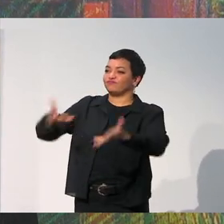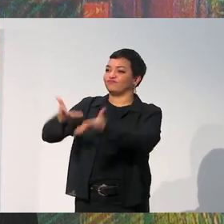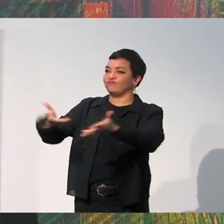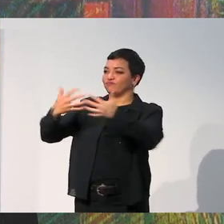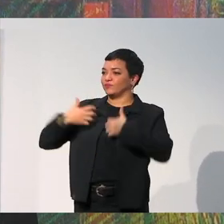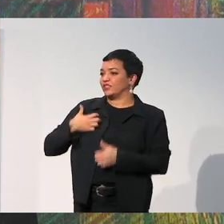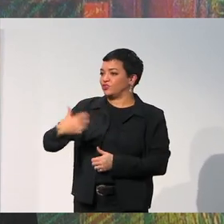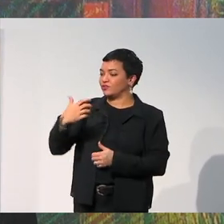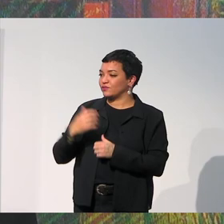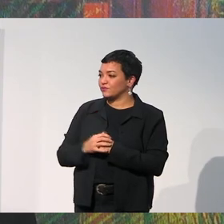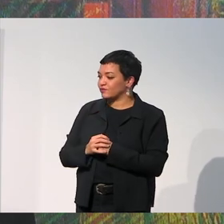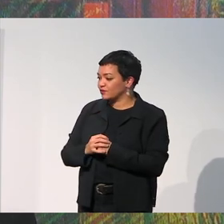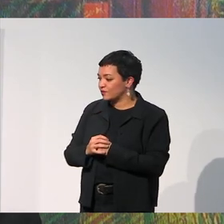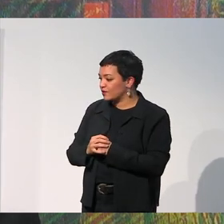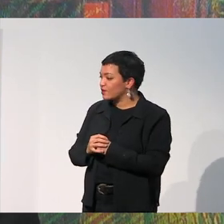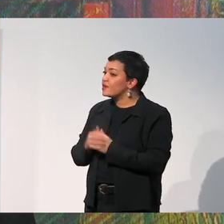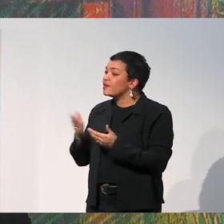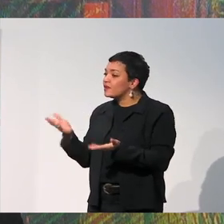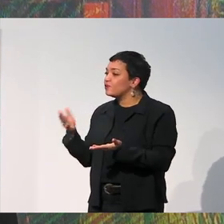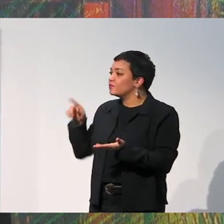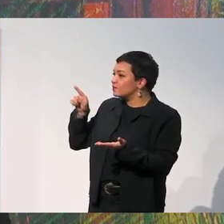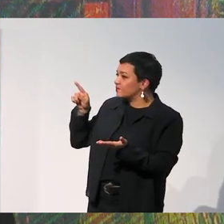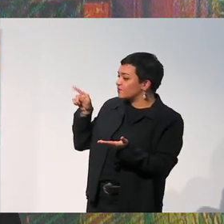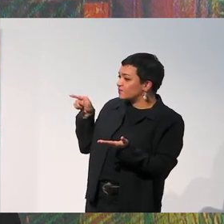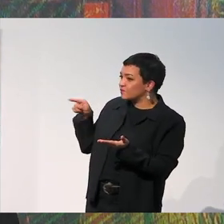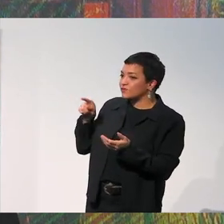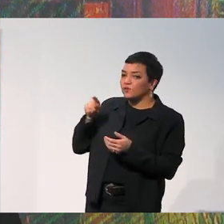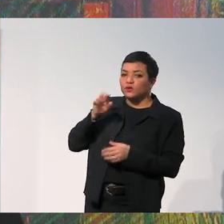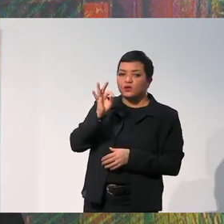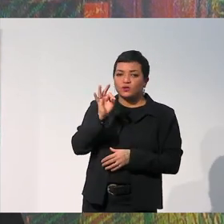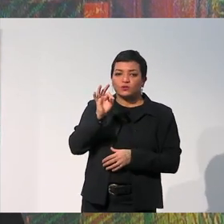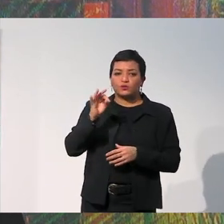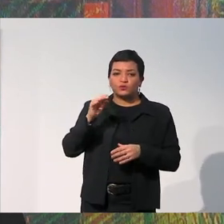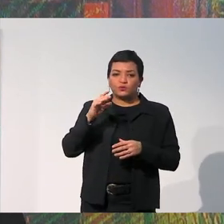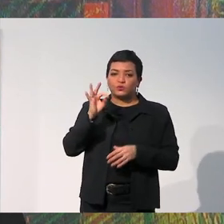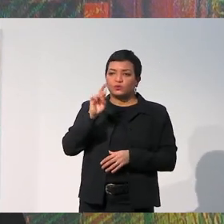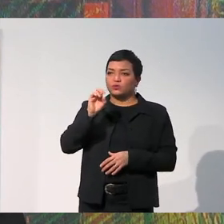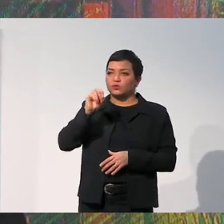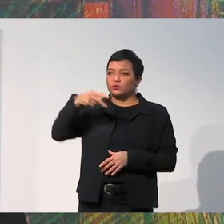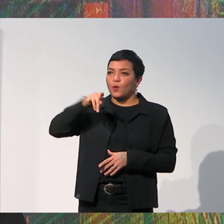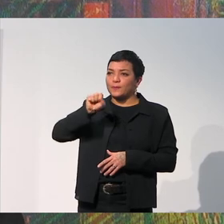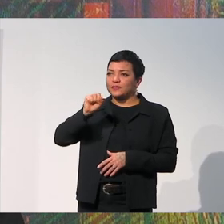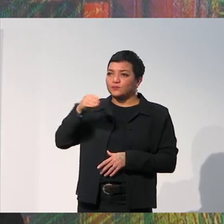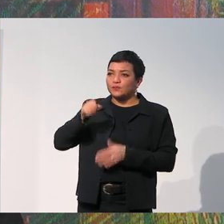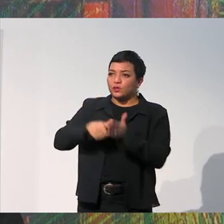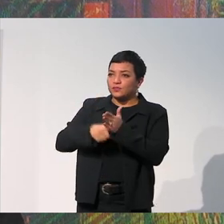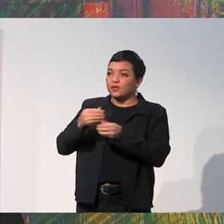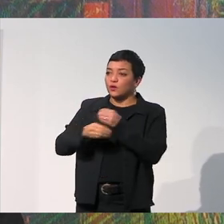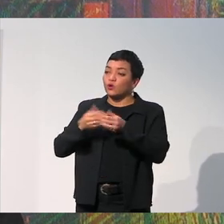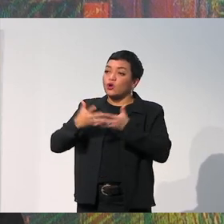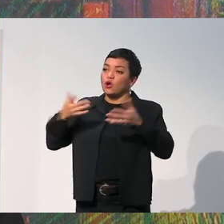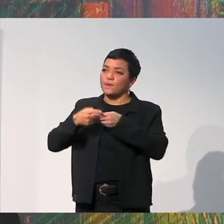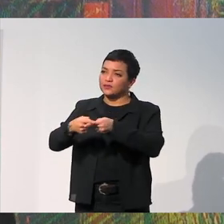vous combattez, ou en tout cas vous remettez en question la question du tropisme identitaire et la question du grand partage, les